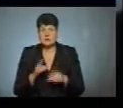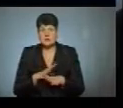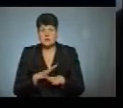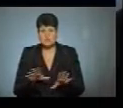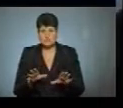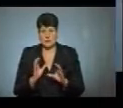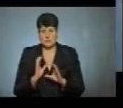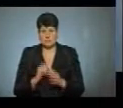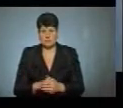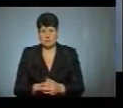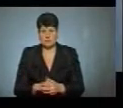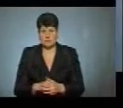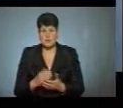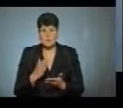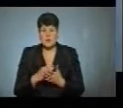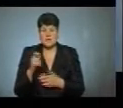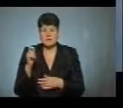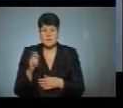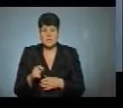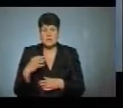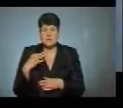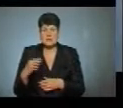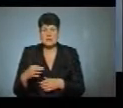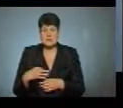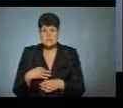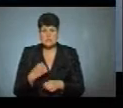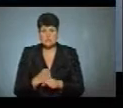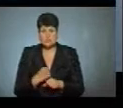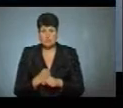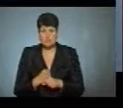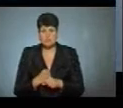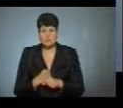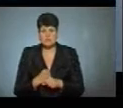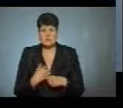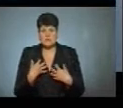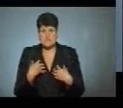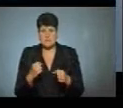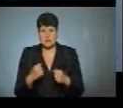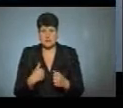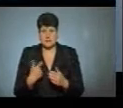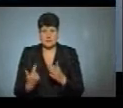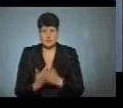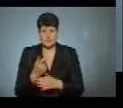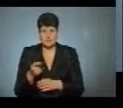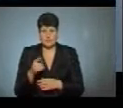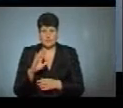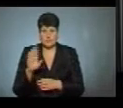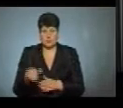не будуть автобуси. Має приїхати при Сєна, як то з роботи. І забрати мене знову до